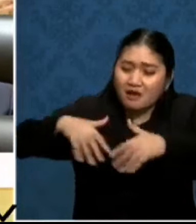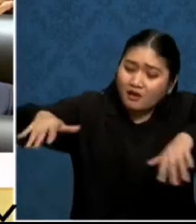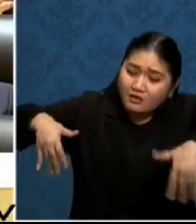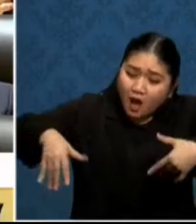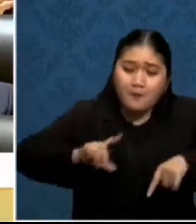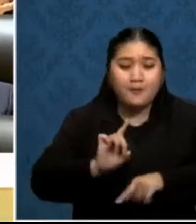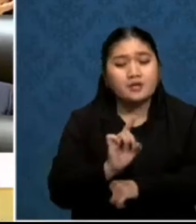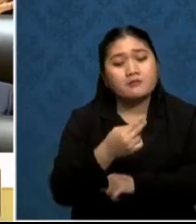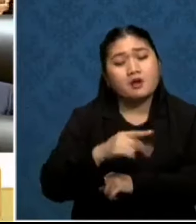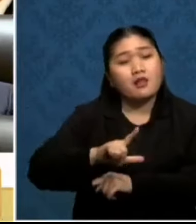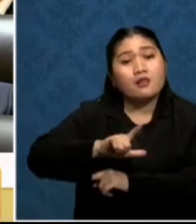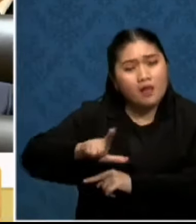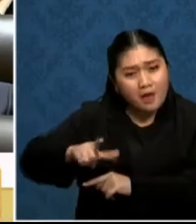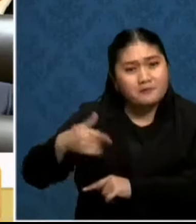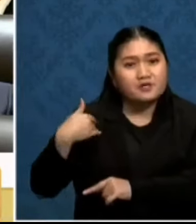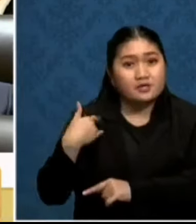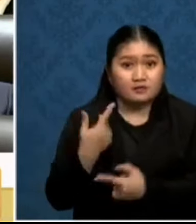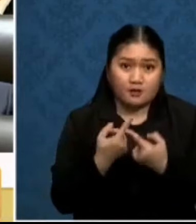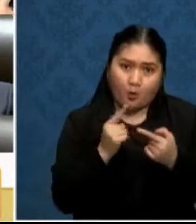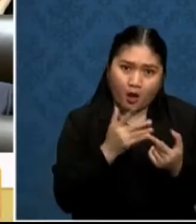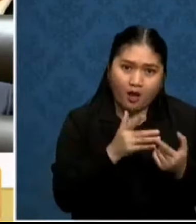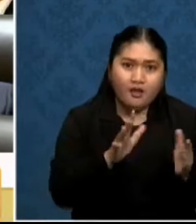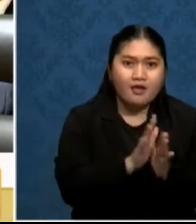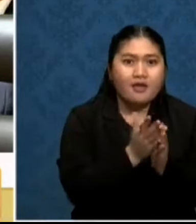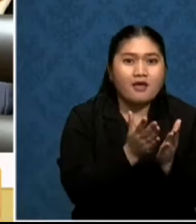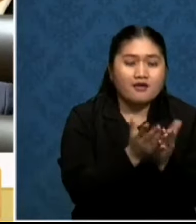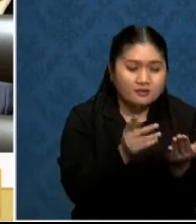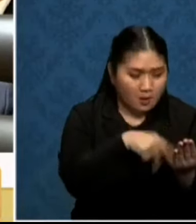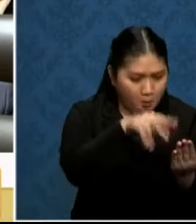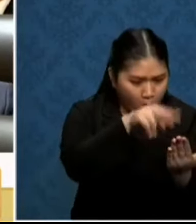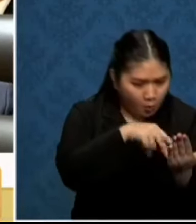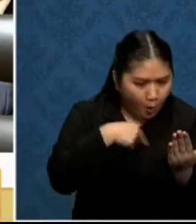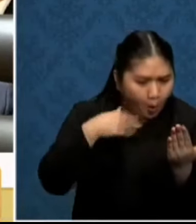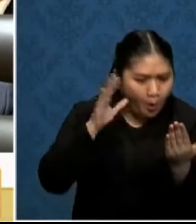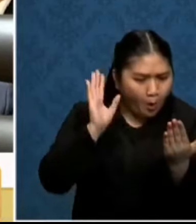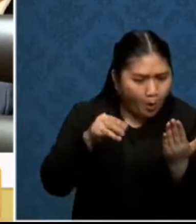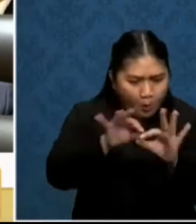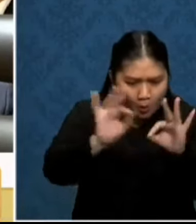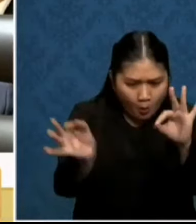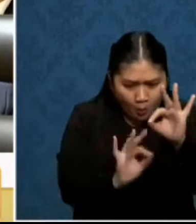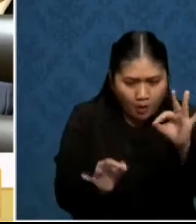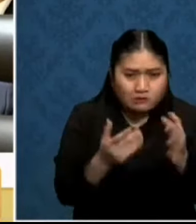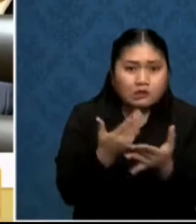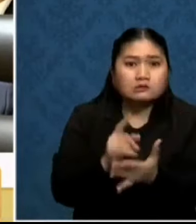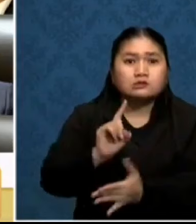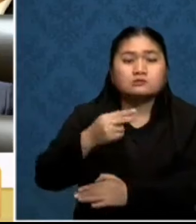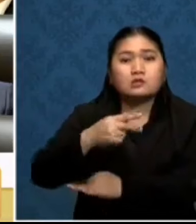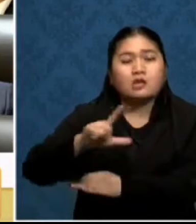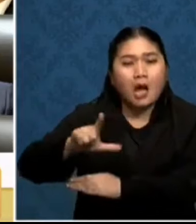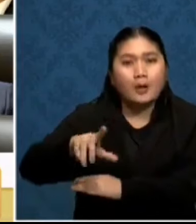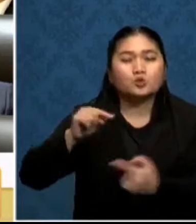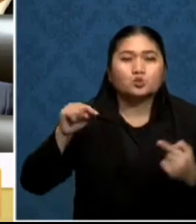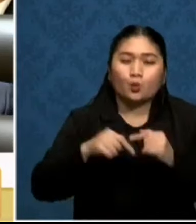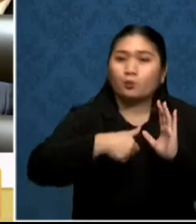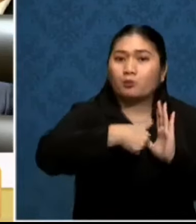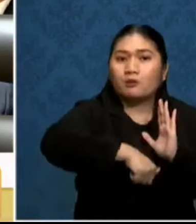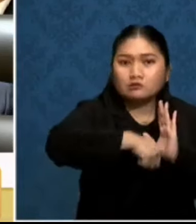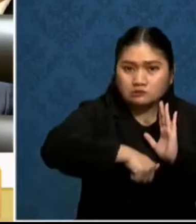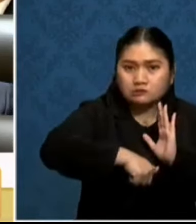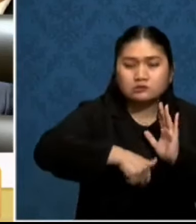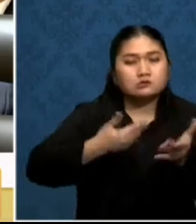ล้านผมไปอ่านเอกสารดูระบุไว้ว่ารายได้หมื่นล้านที่ว่ามาจากภาษีและรายได้